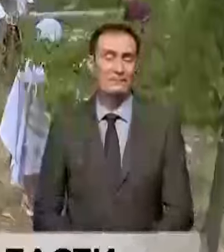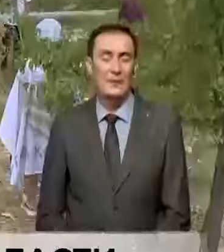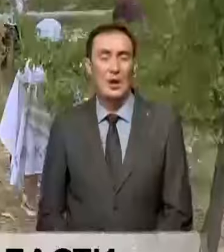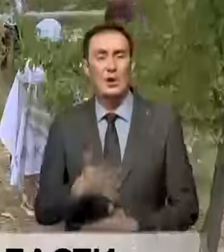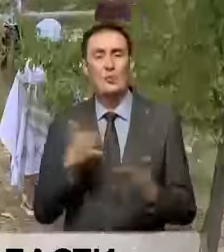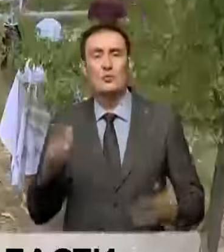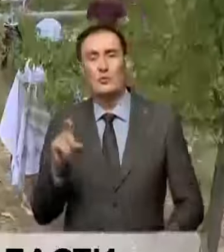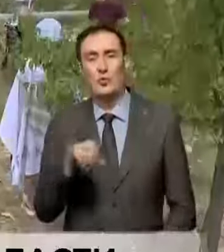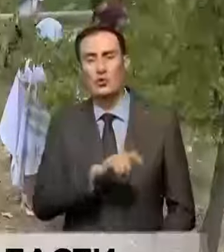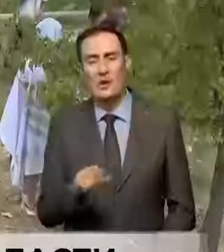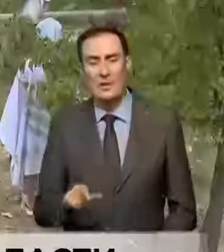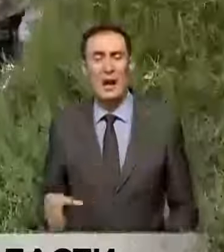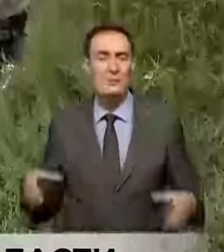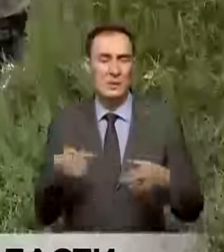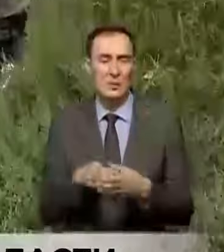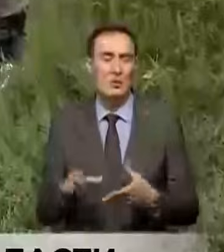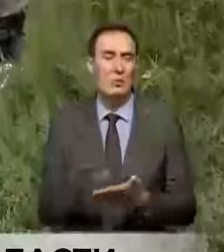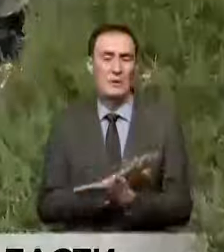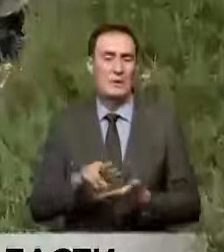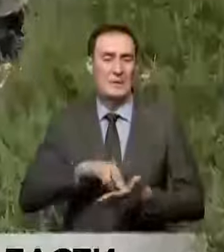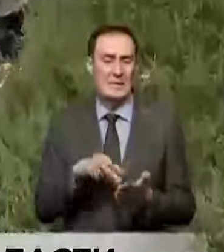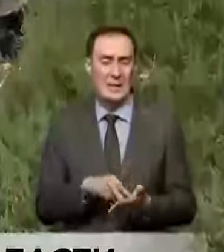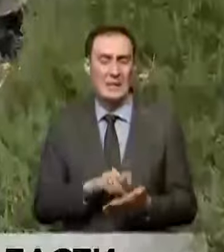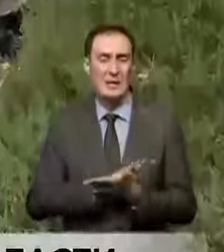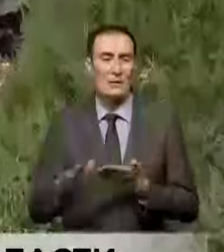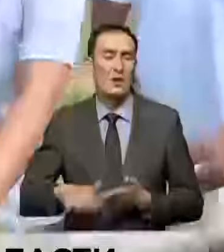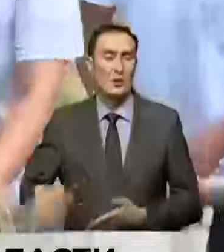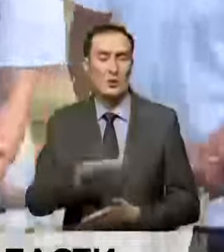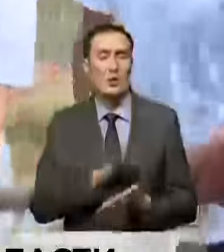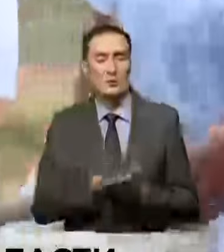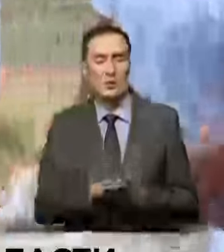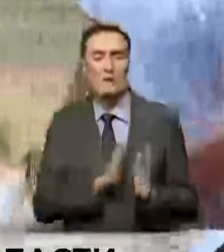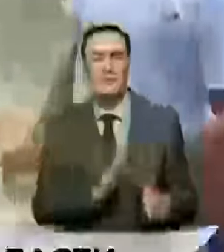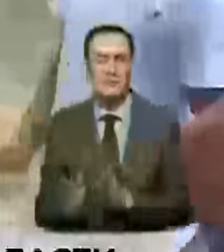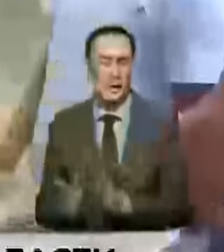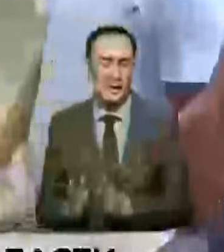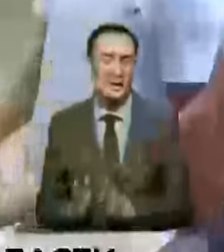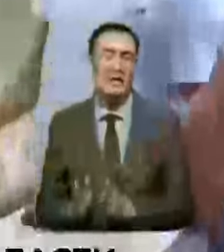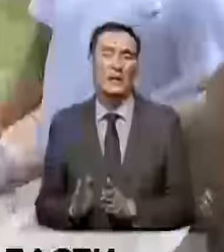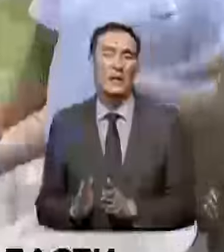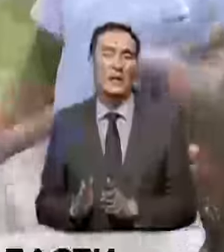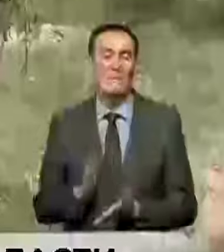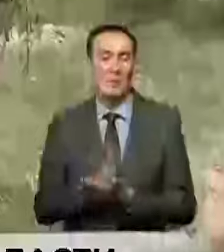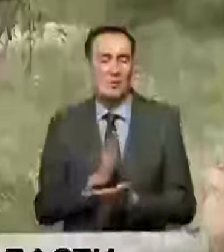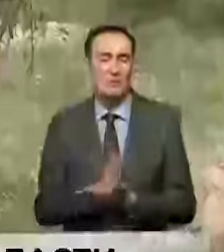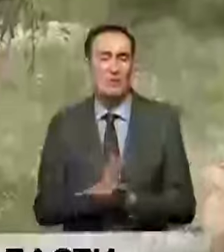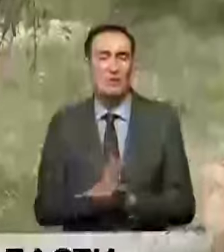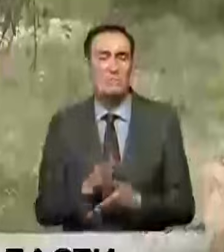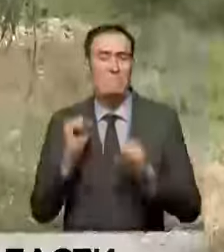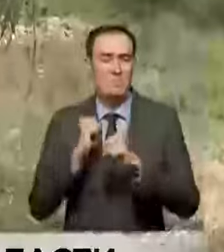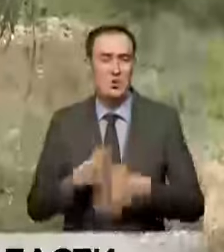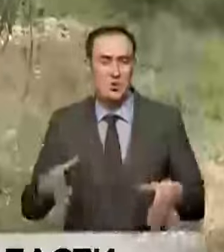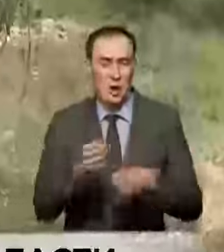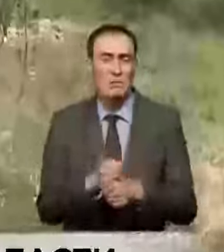Более 100 человек сегодня объединились ради общей цели – очистить территорию от мусора и привести ее в порядок. Вооружившись мусорными